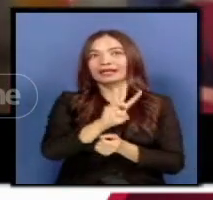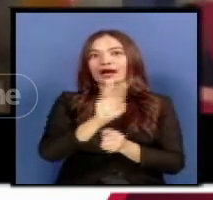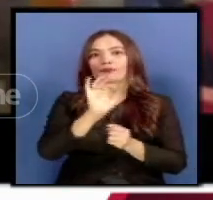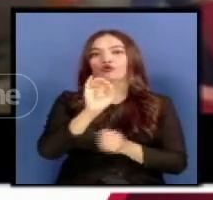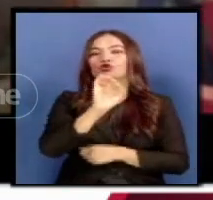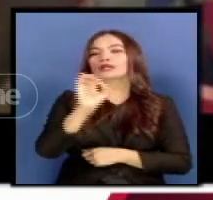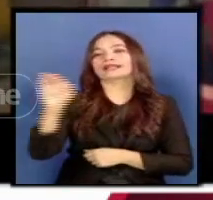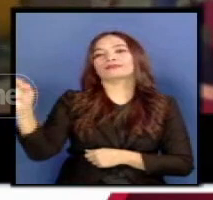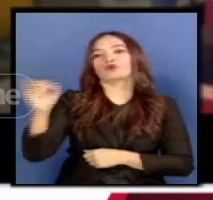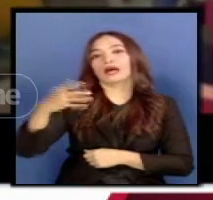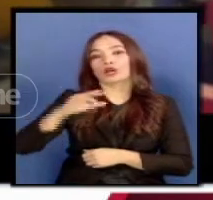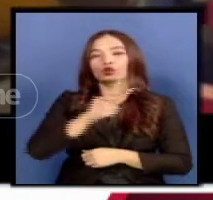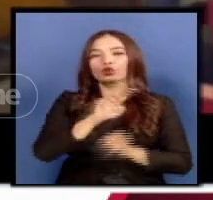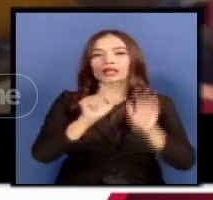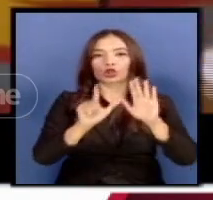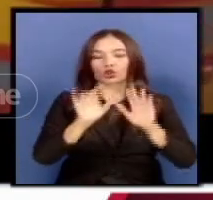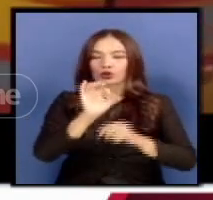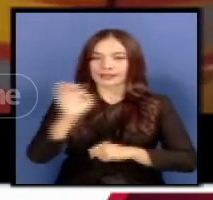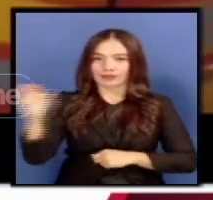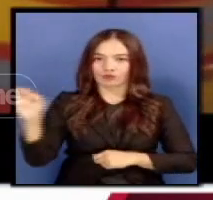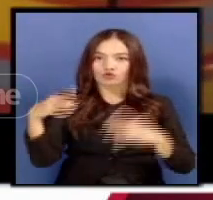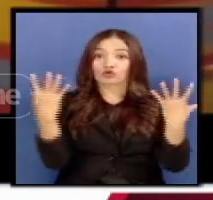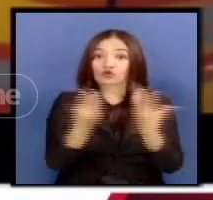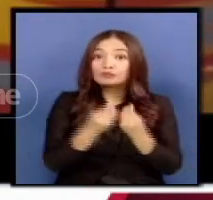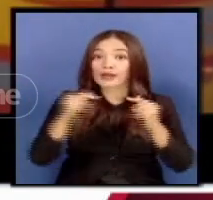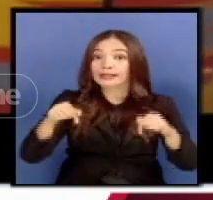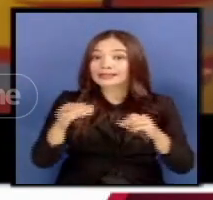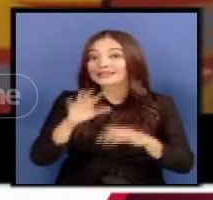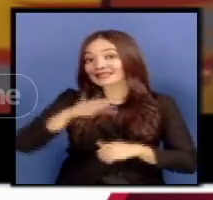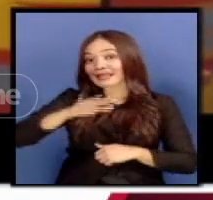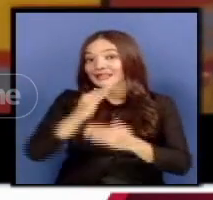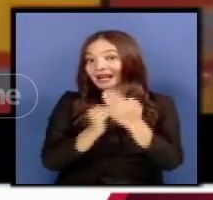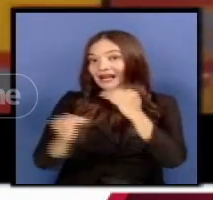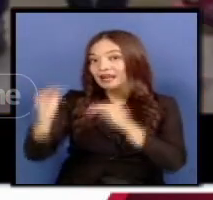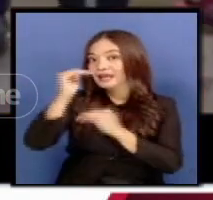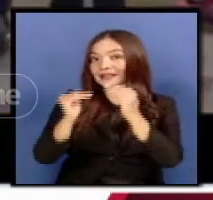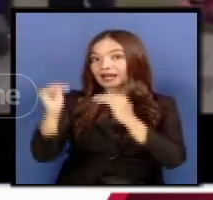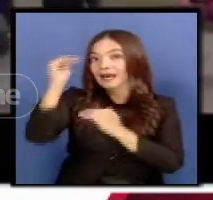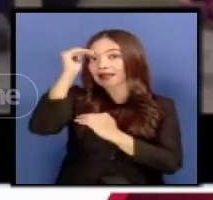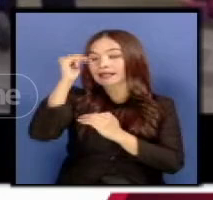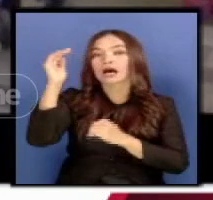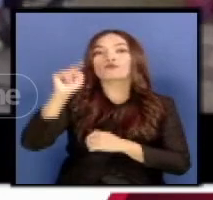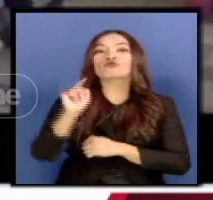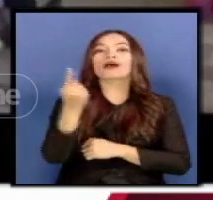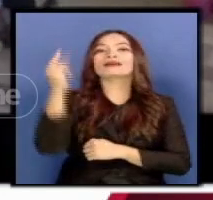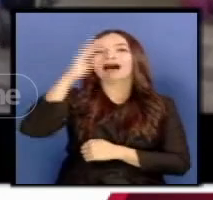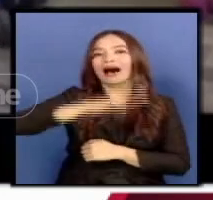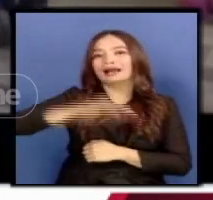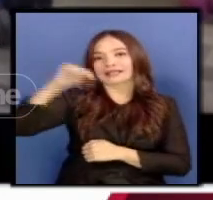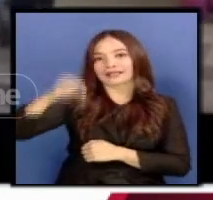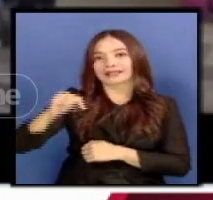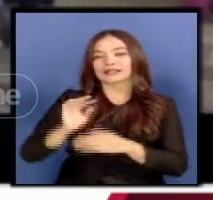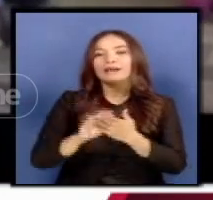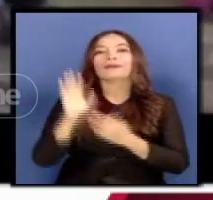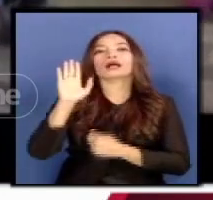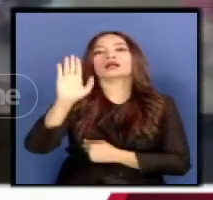30.000 ataupun sekitar 27.000, dan jumlah ini diprediksi akan terus meningkat mulai hari ini sampai puncak arus mudik